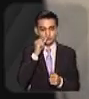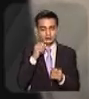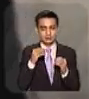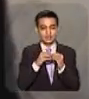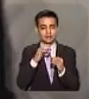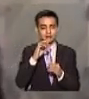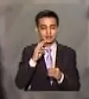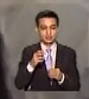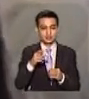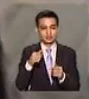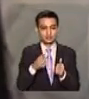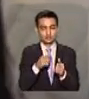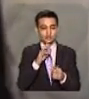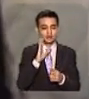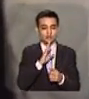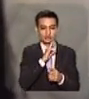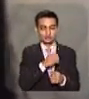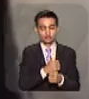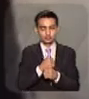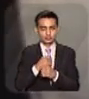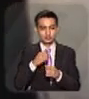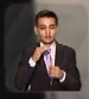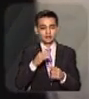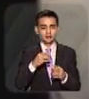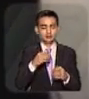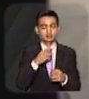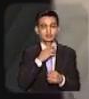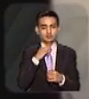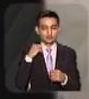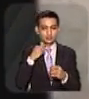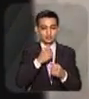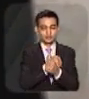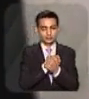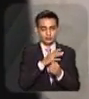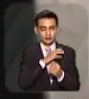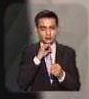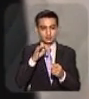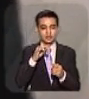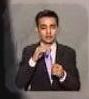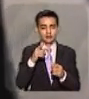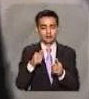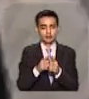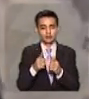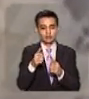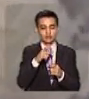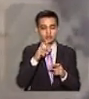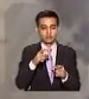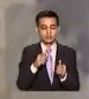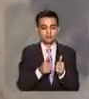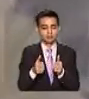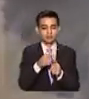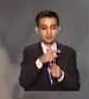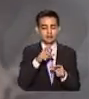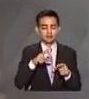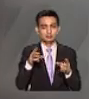секунд преследователь тащит женщину по земле, ухватив сзади за шею. Сообщник проходит мимо. Его задача – подобрать сумку.